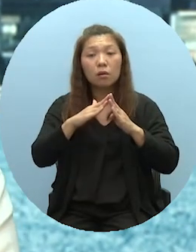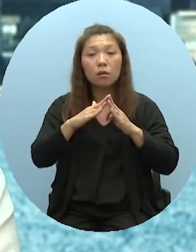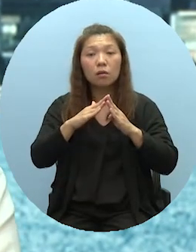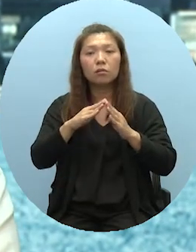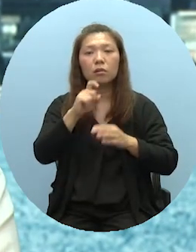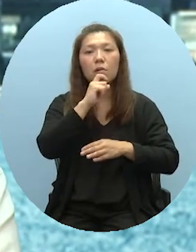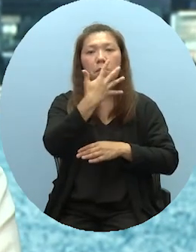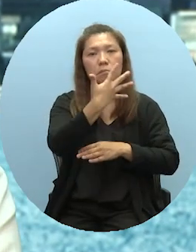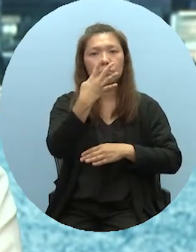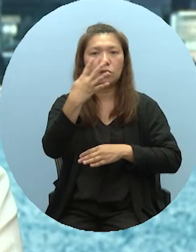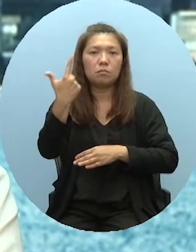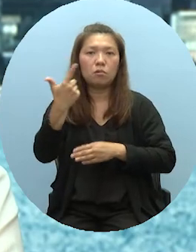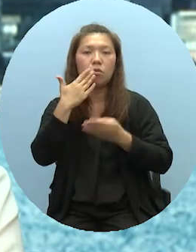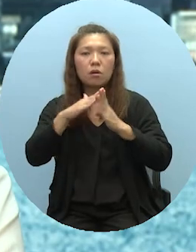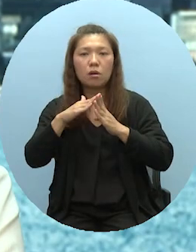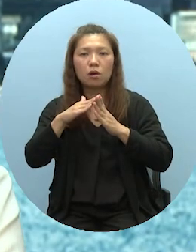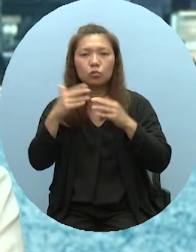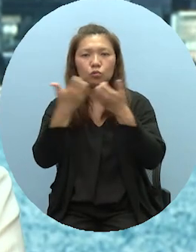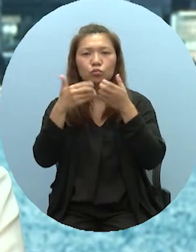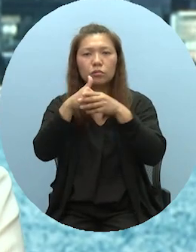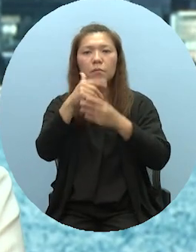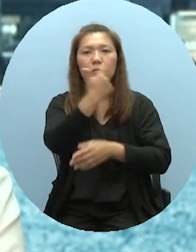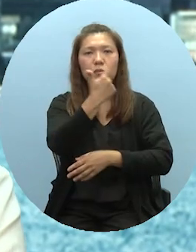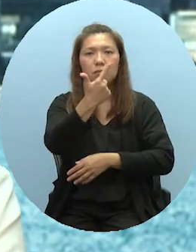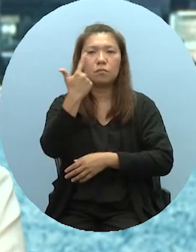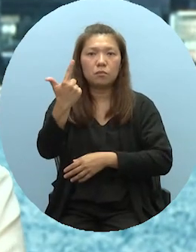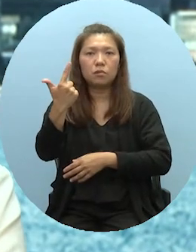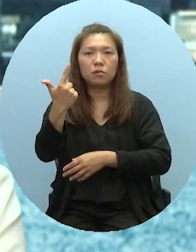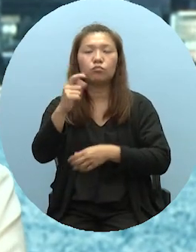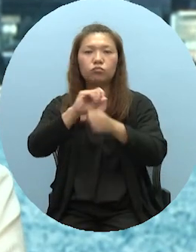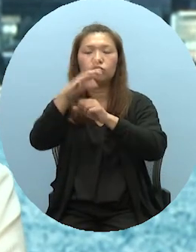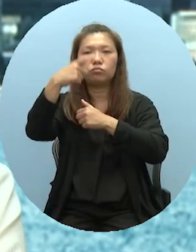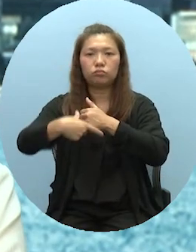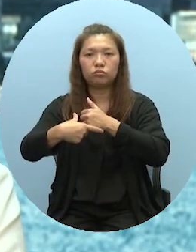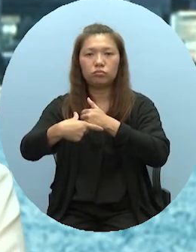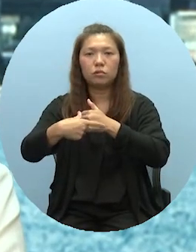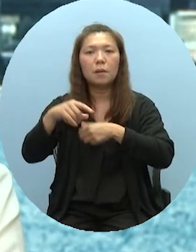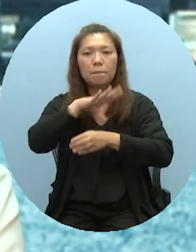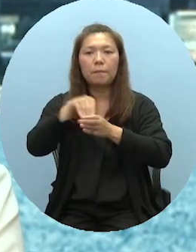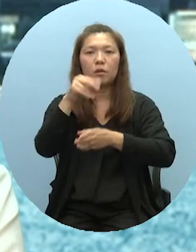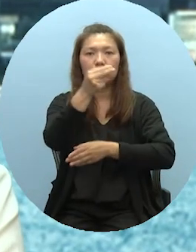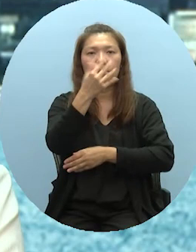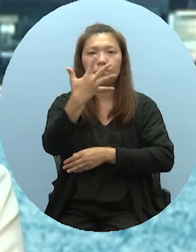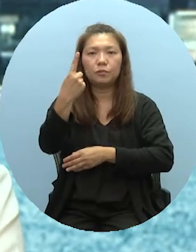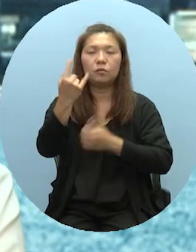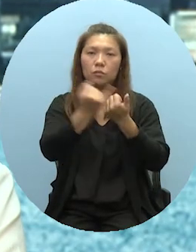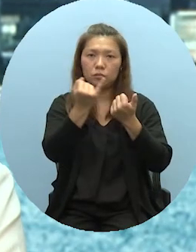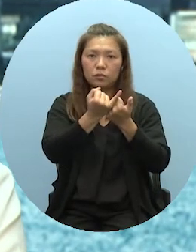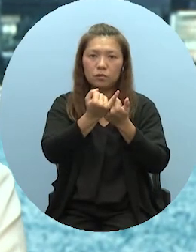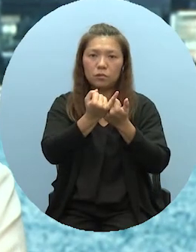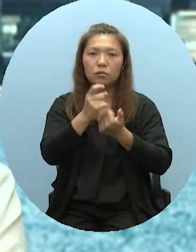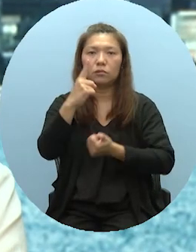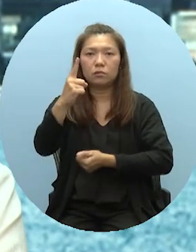有548间学校咧，就一共呈报咗888宗个案嘅。咁包括咗751個學生